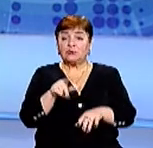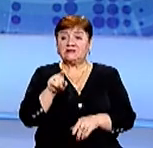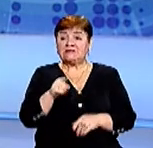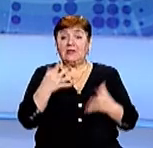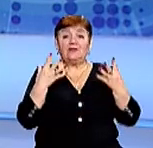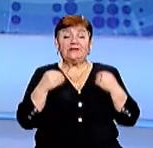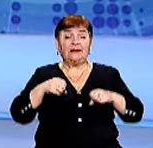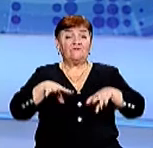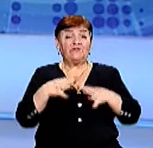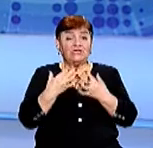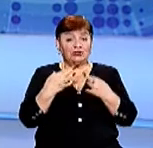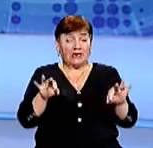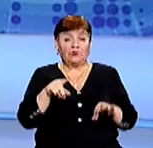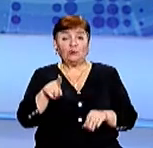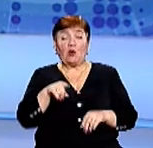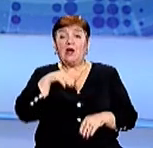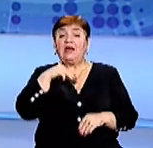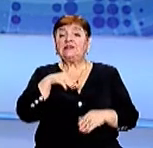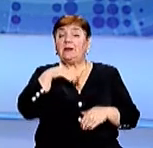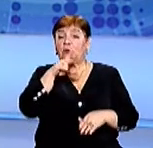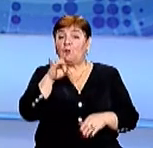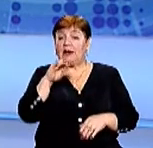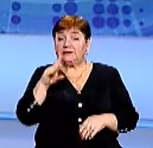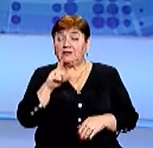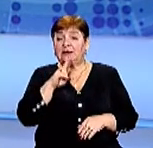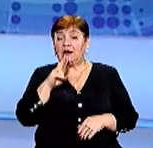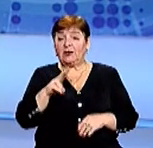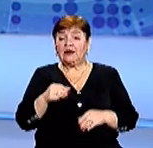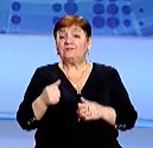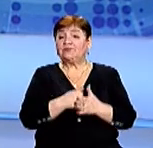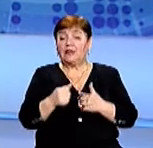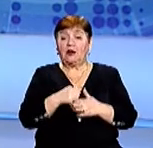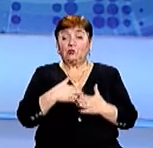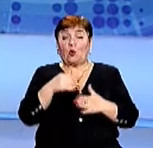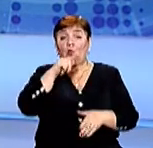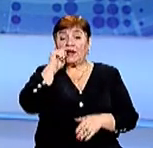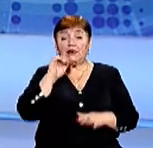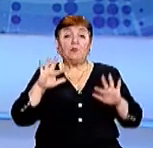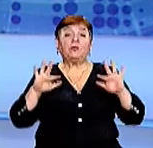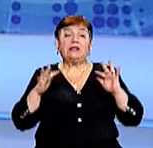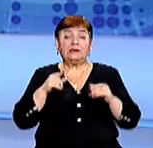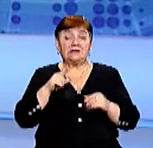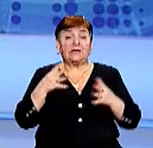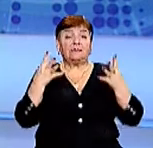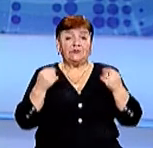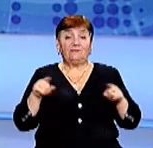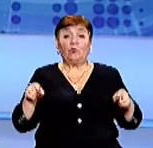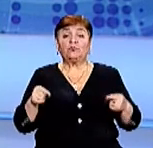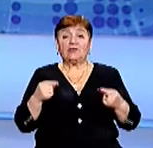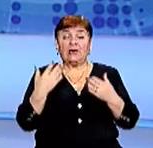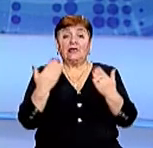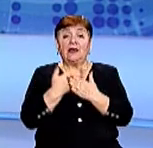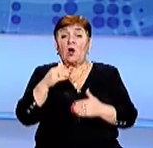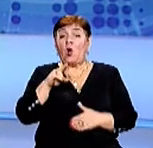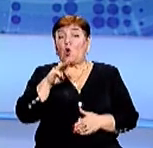дні стали вирішальними для української дипломатії, яка домоглася визнання незалежної України. Про події тих днів в Україні створили фільм